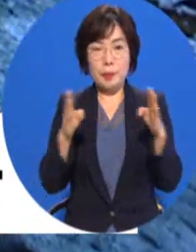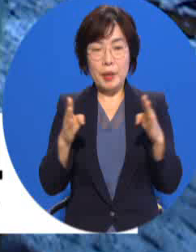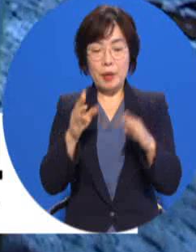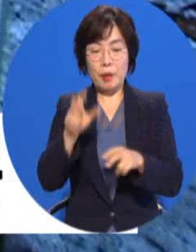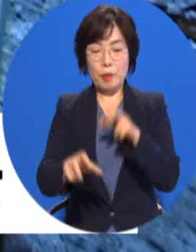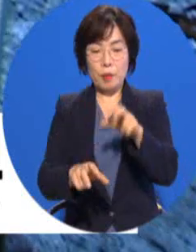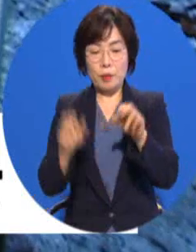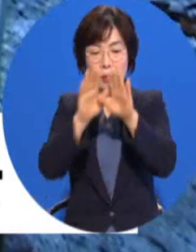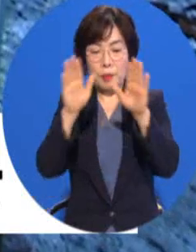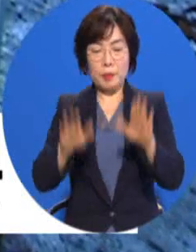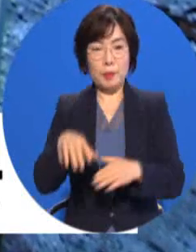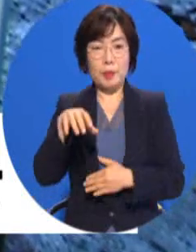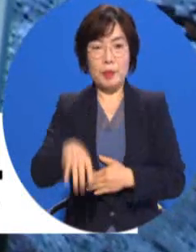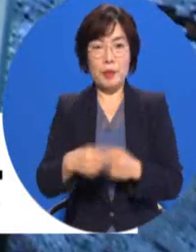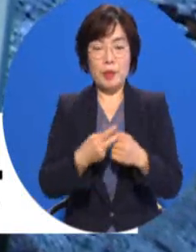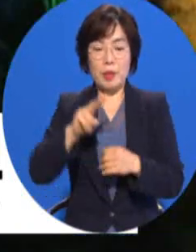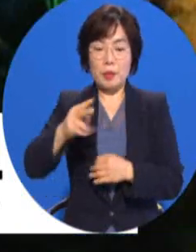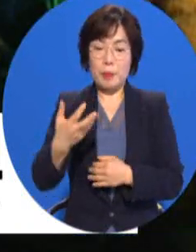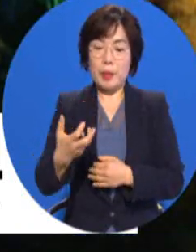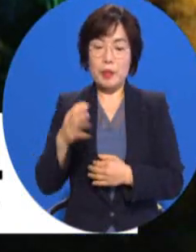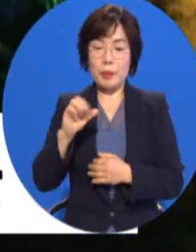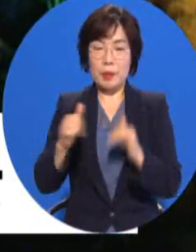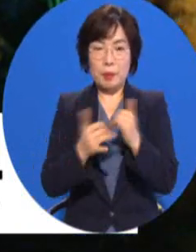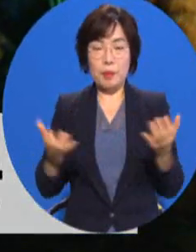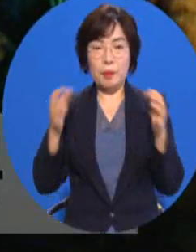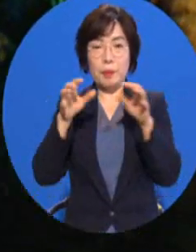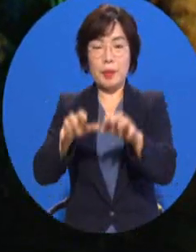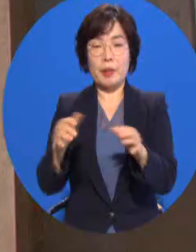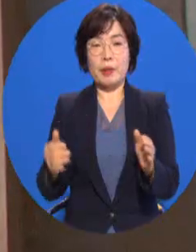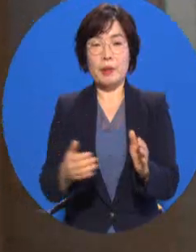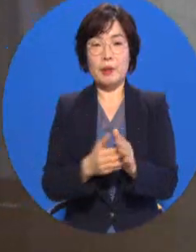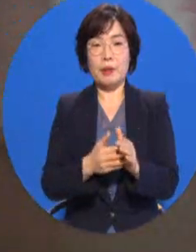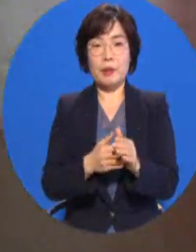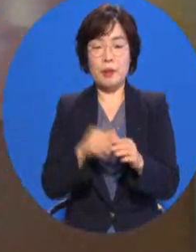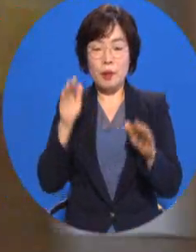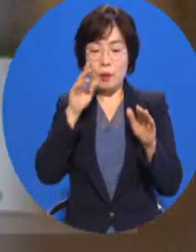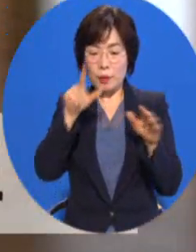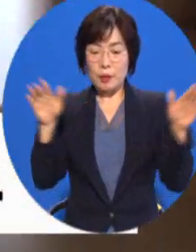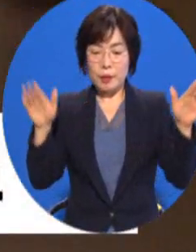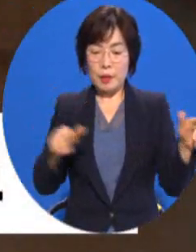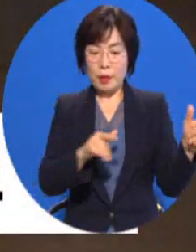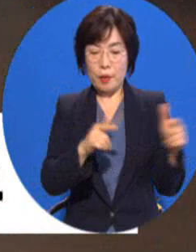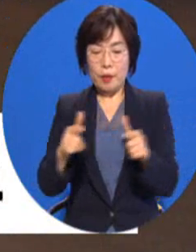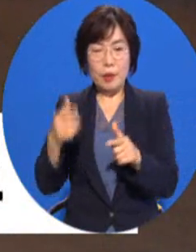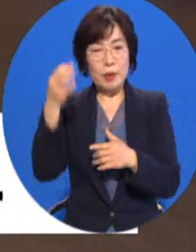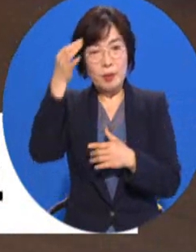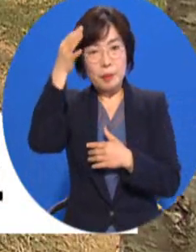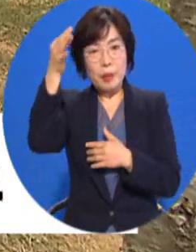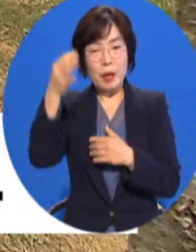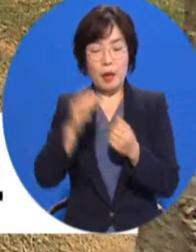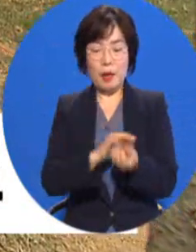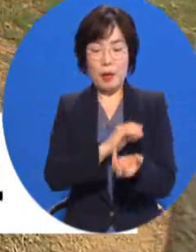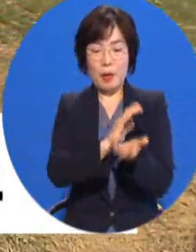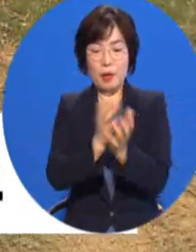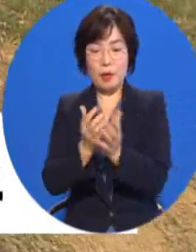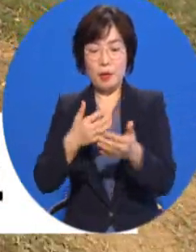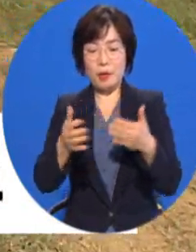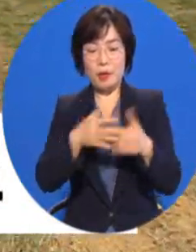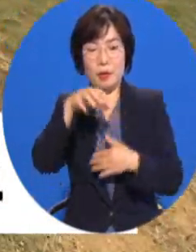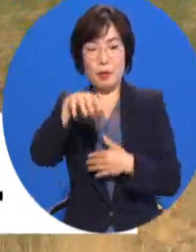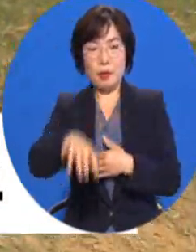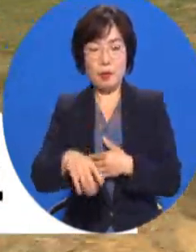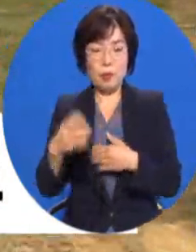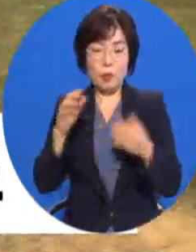공룡 박물관은 280만 명이 찾았습니다. 조류 체험관에 이어 가상 체험과 꽃단지 조성, 공룡